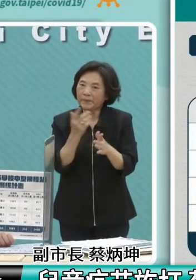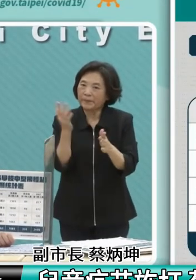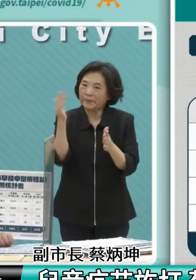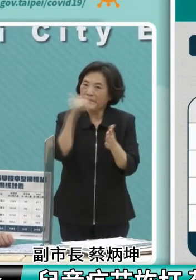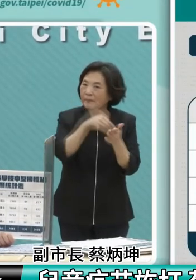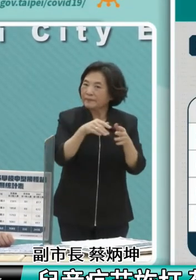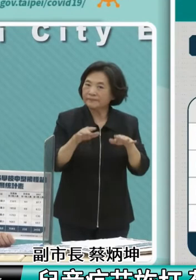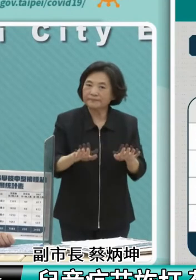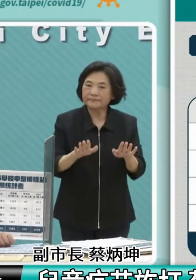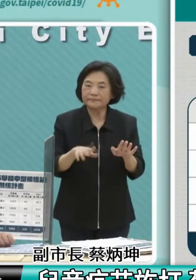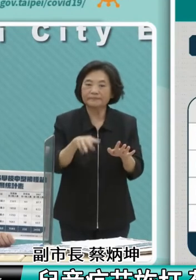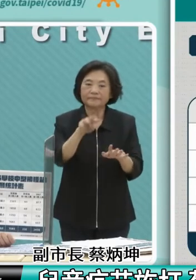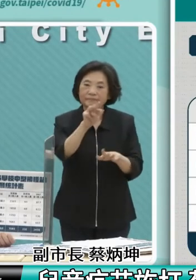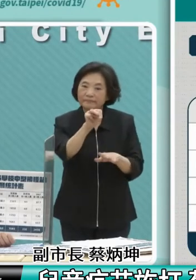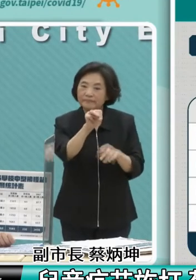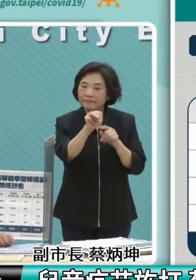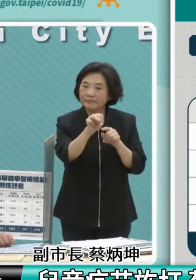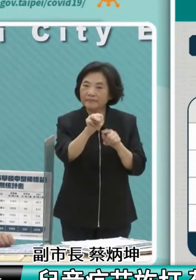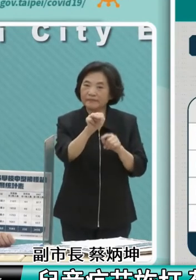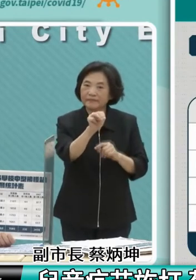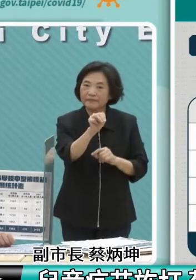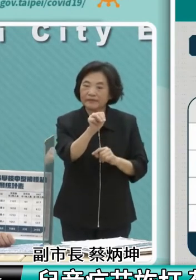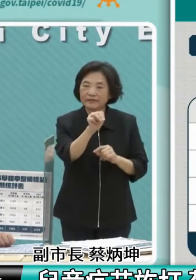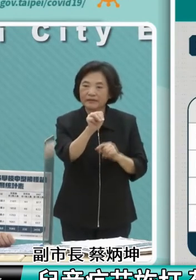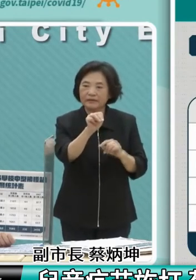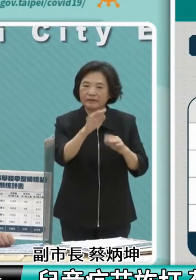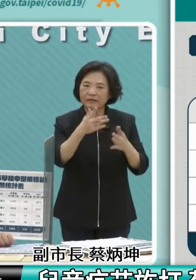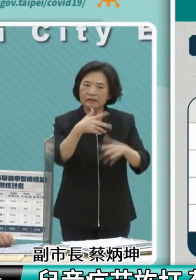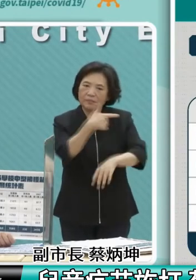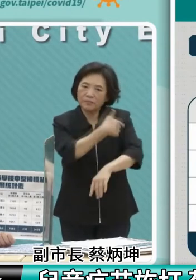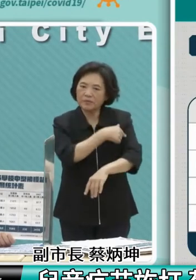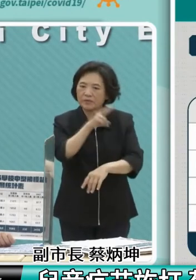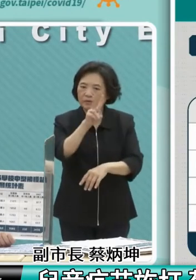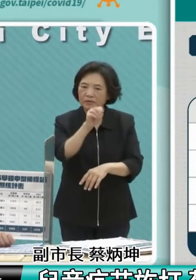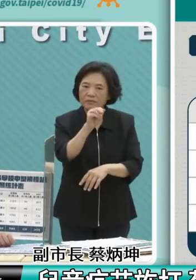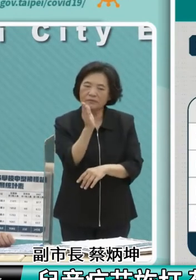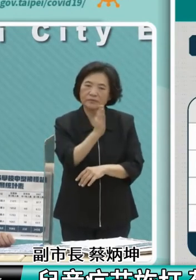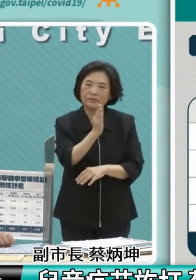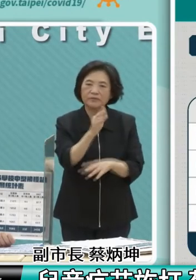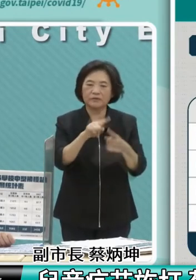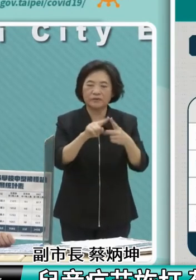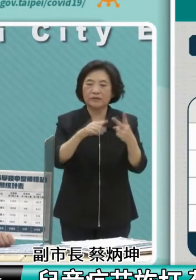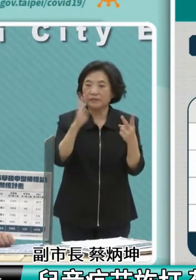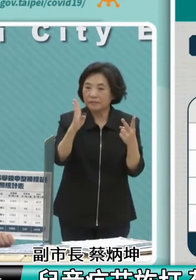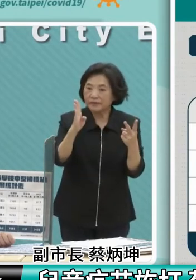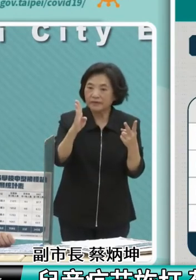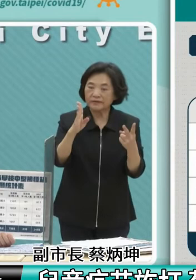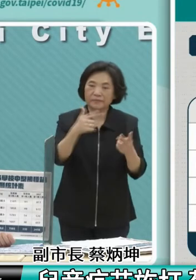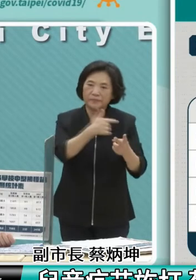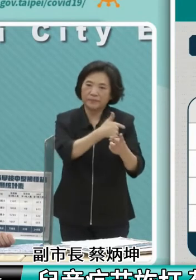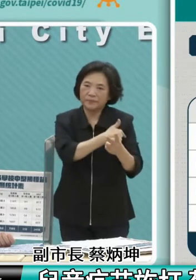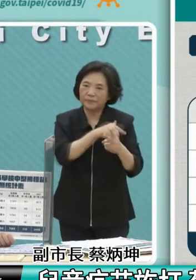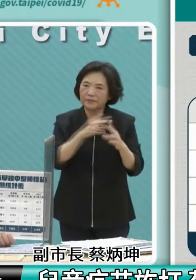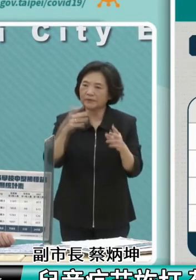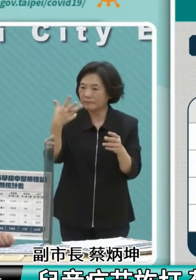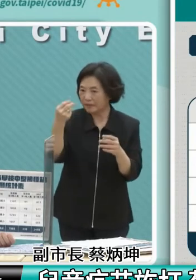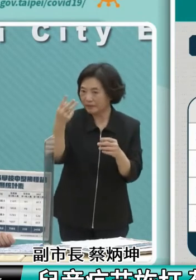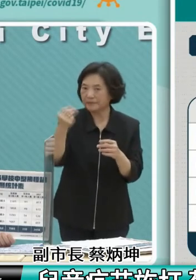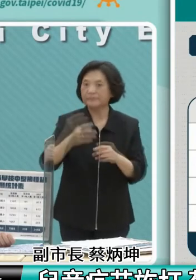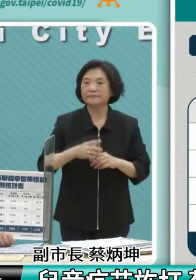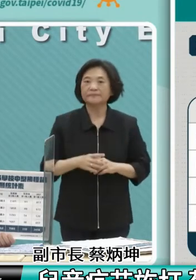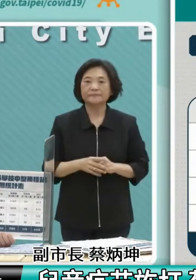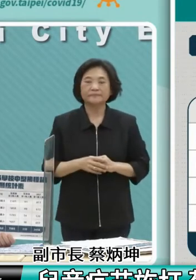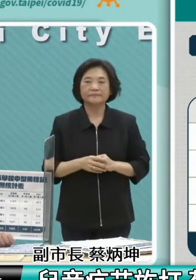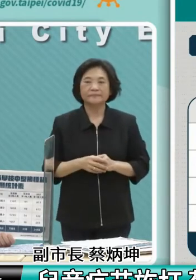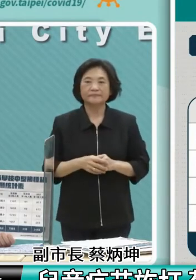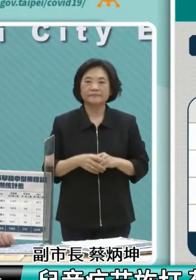在，那莫德纳的疫苗大概打了20000左右，那 BNT 的话已经接近80000，